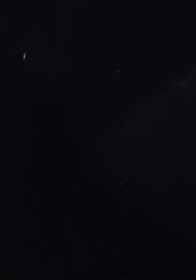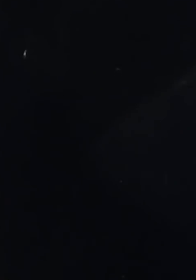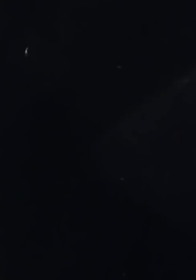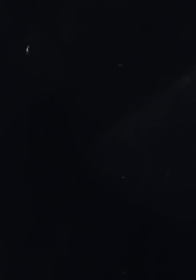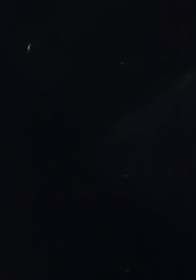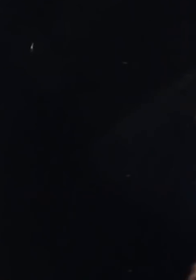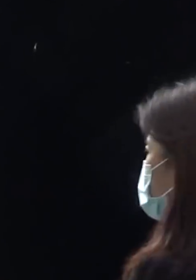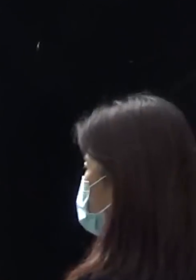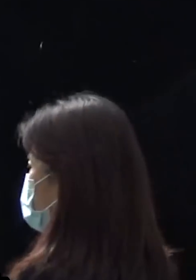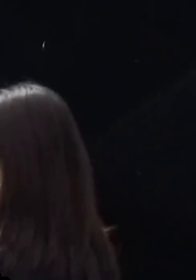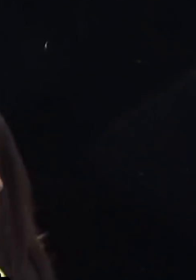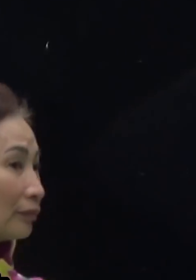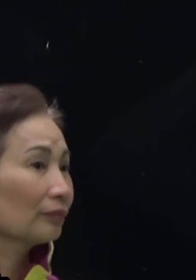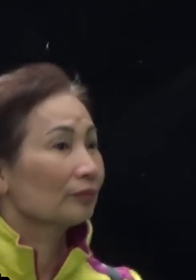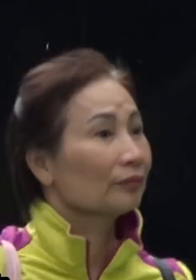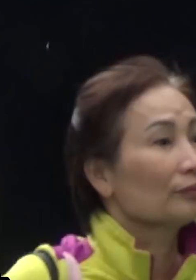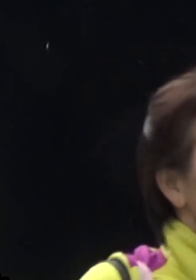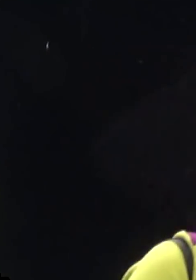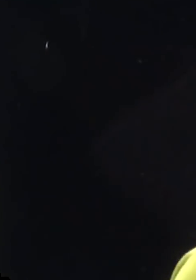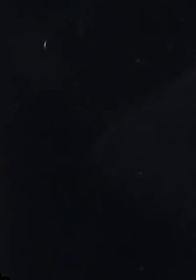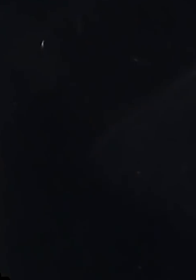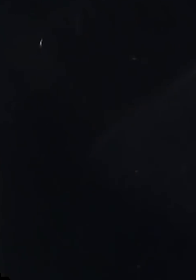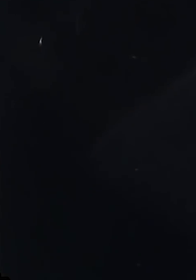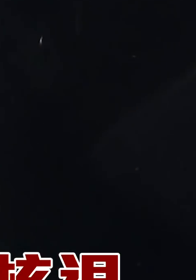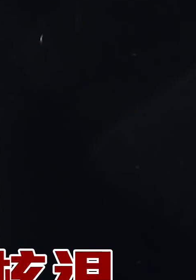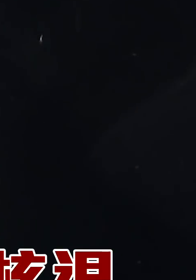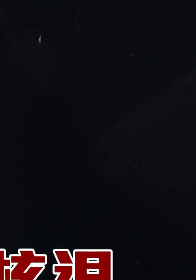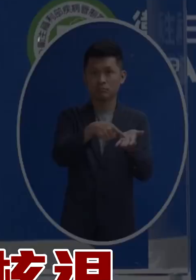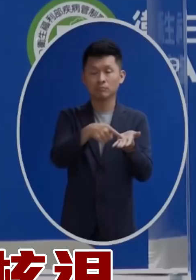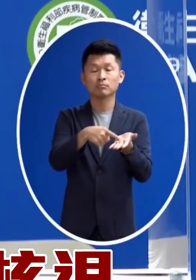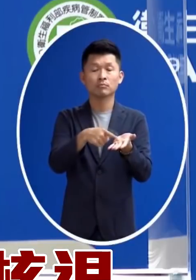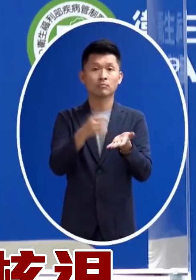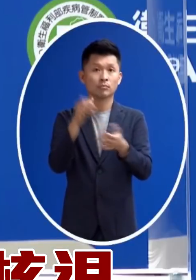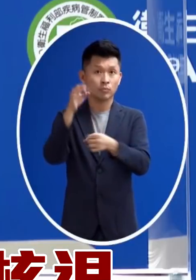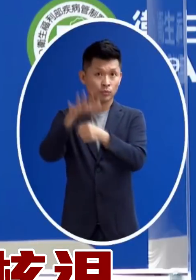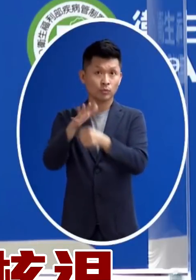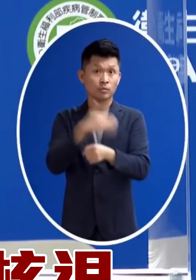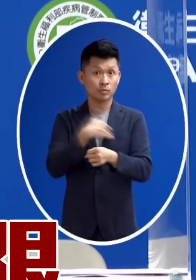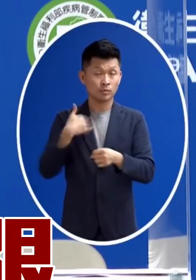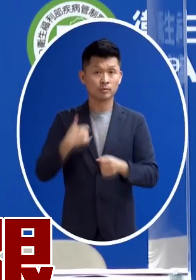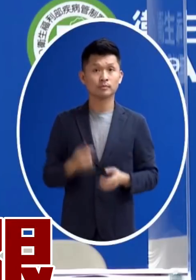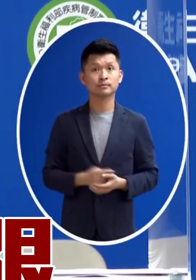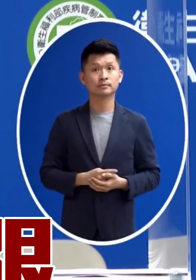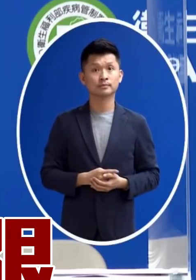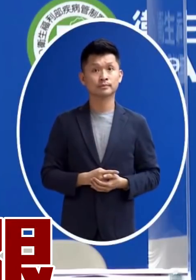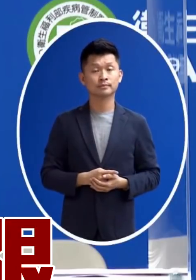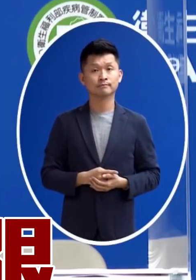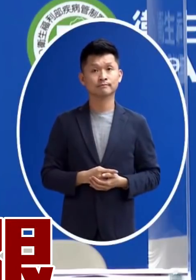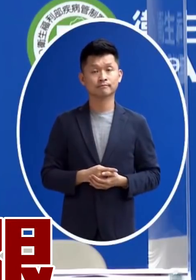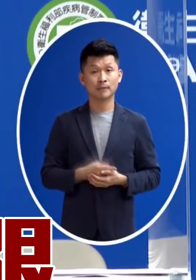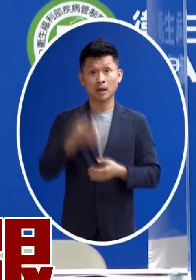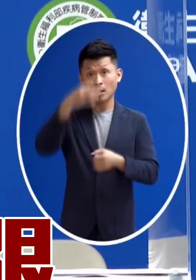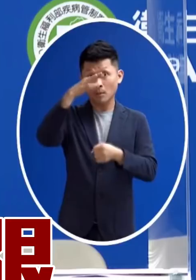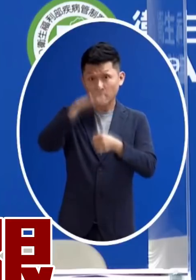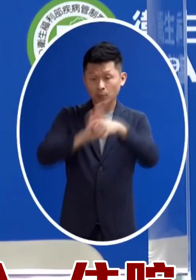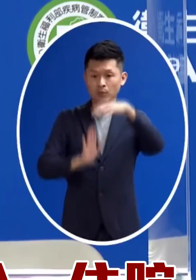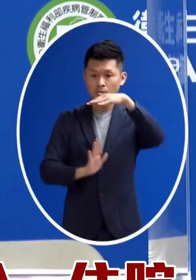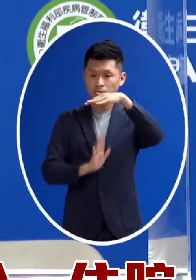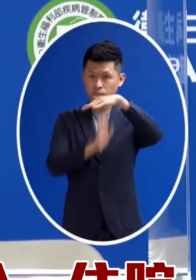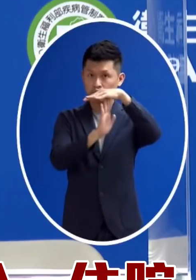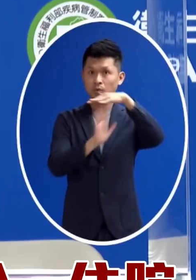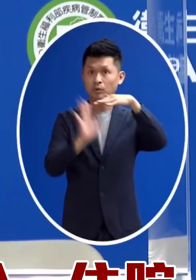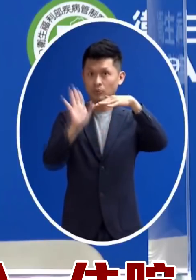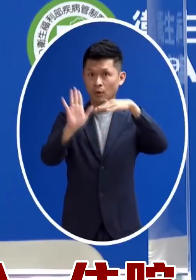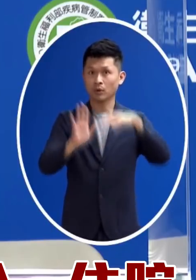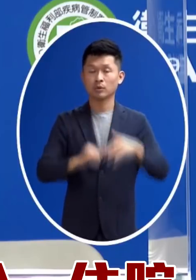依法向投保单位所在地的健保署申请。 好，那当然我们的自费核退都是有上限的，大